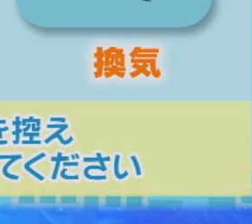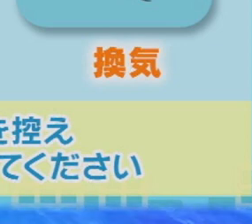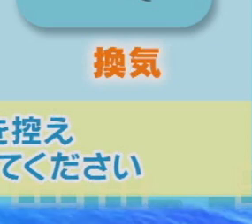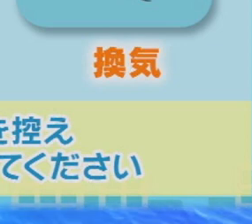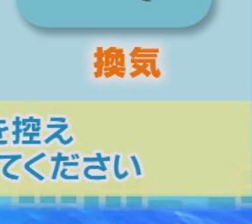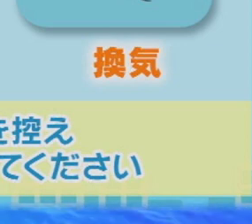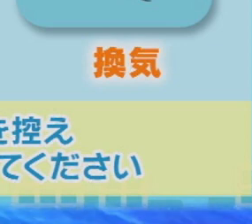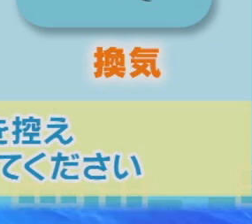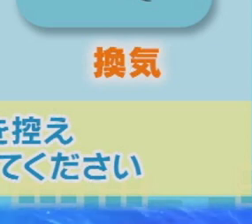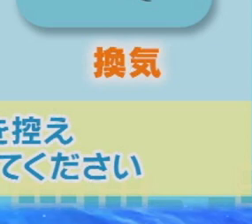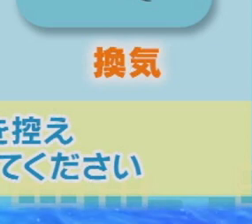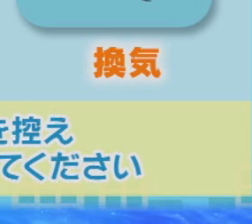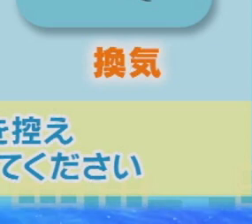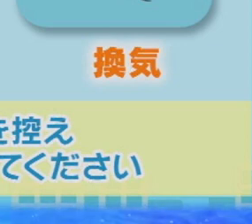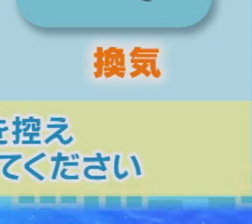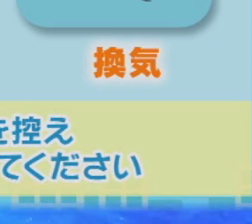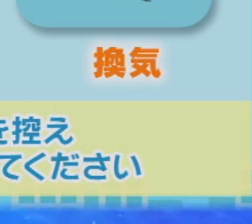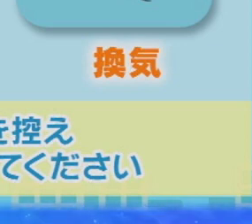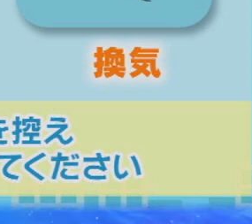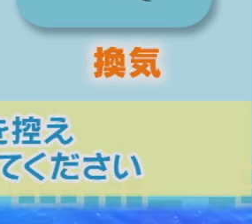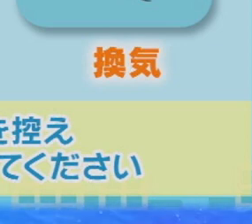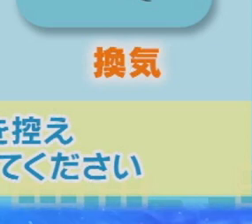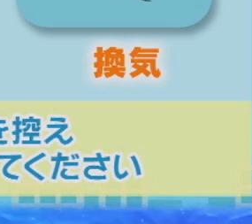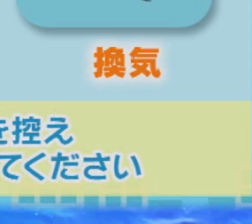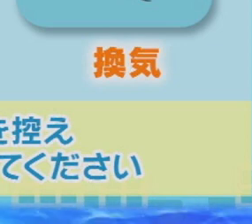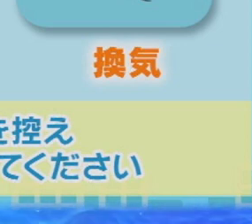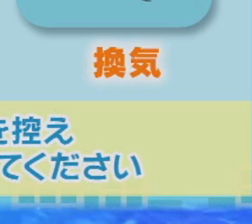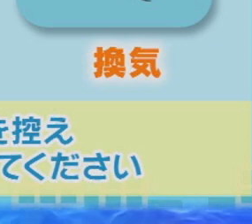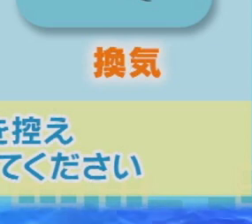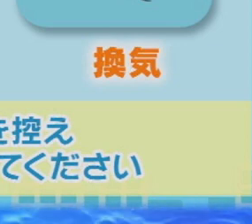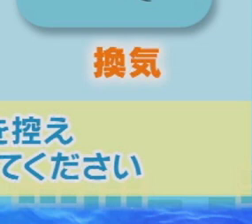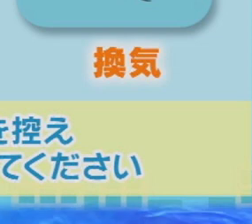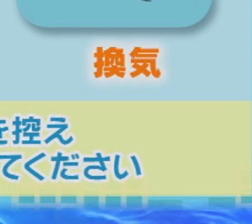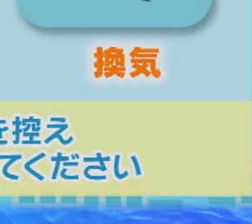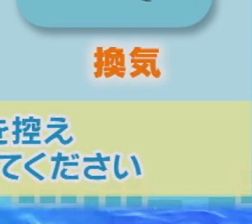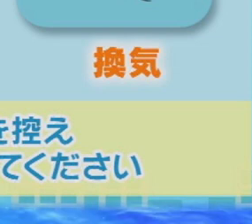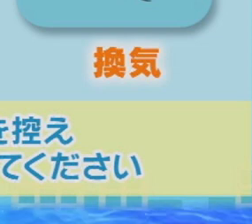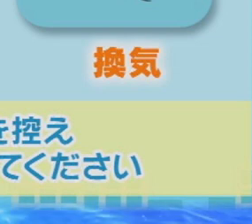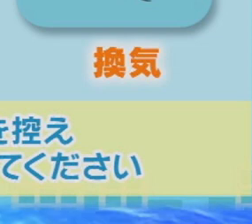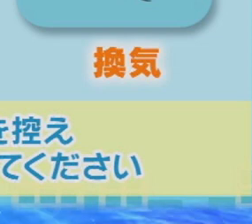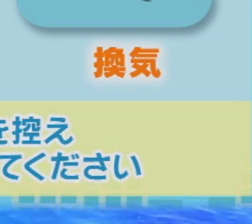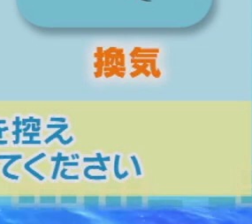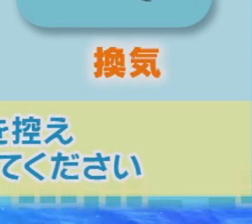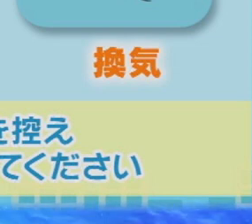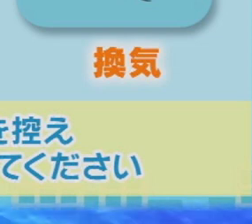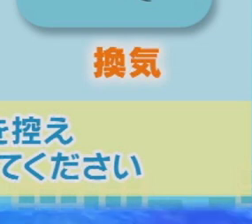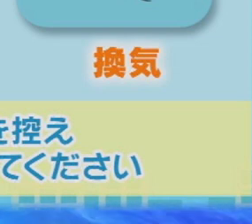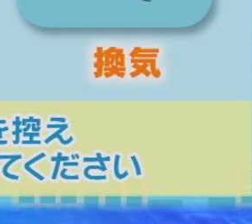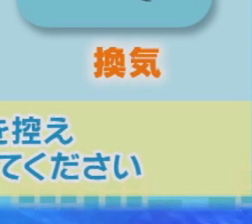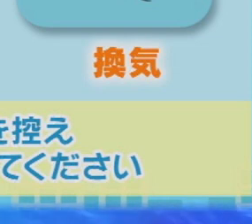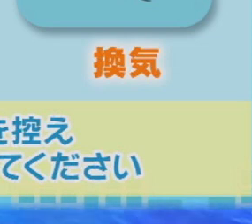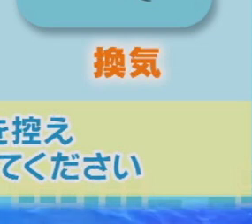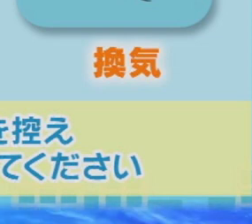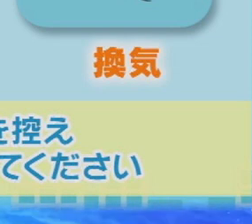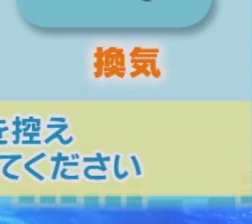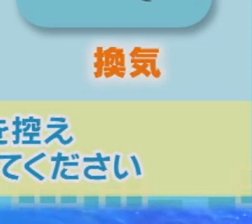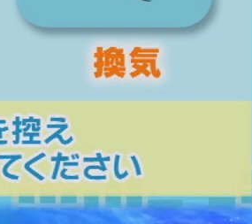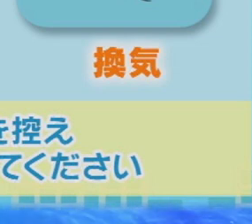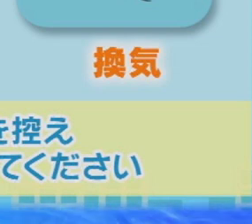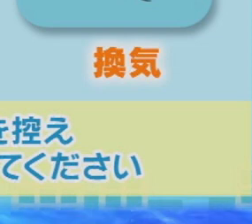は出勤や外出を控え、かかりつけ医や身近な医療機関に電話で相談して